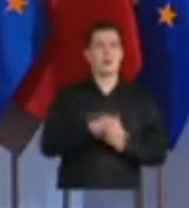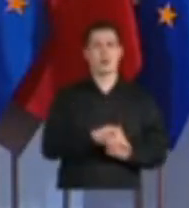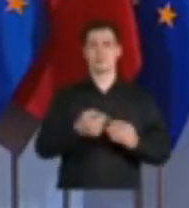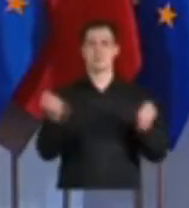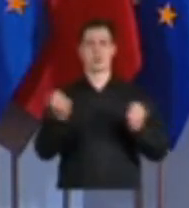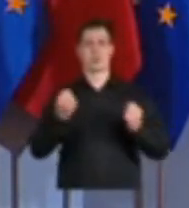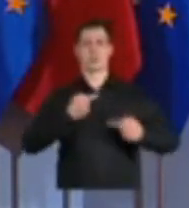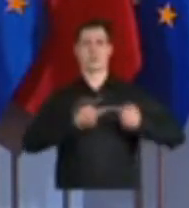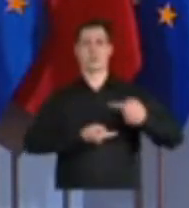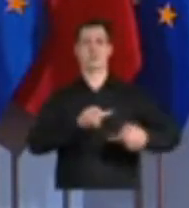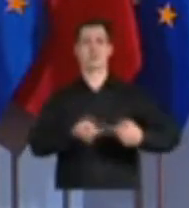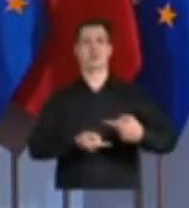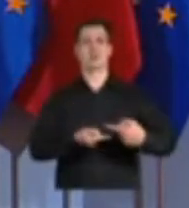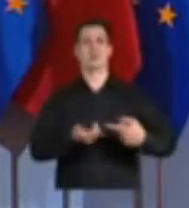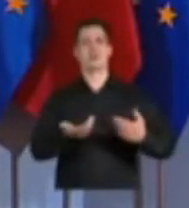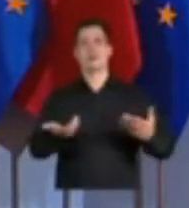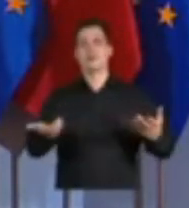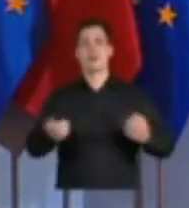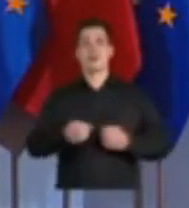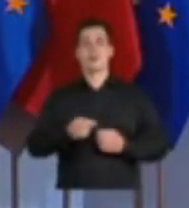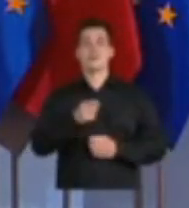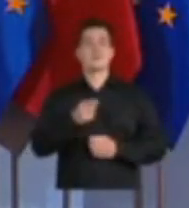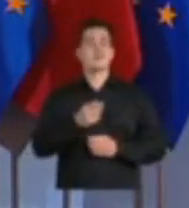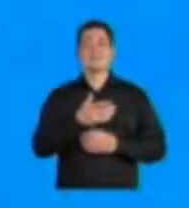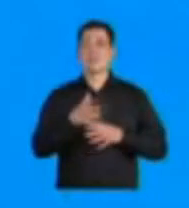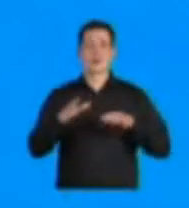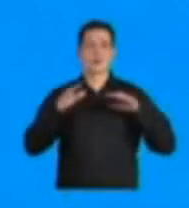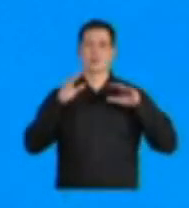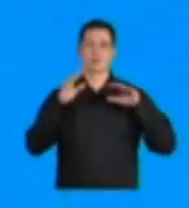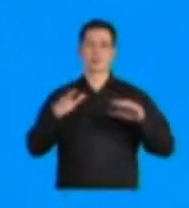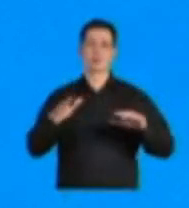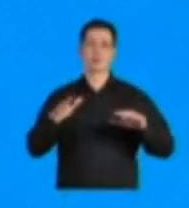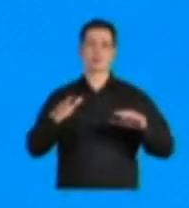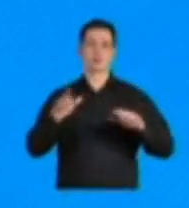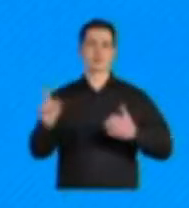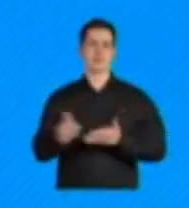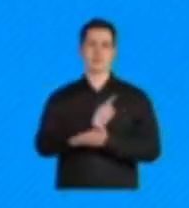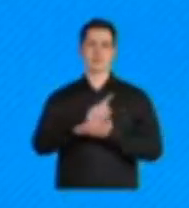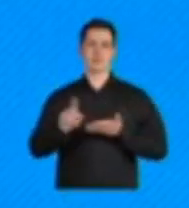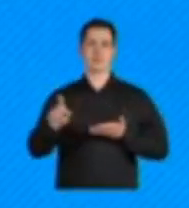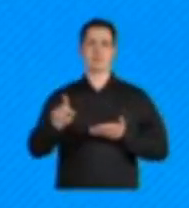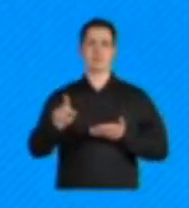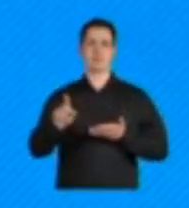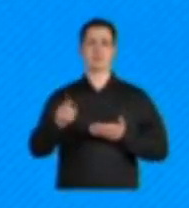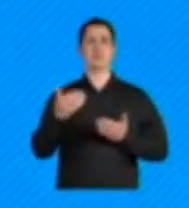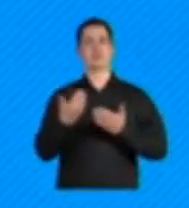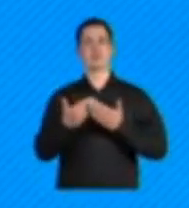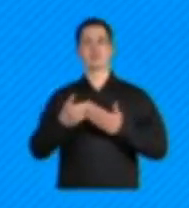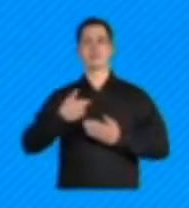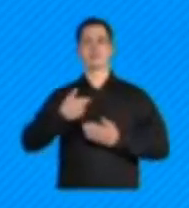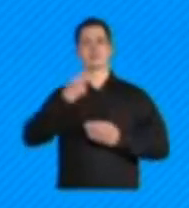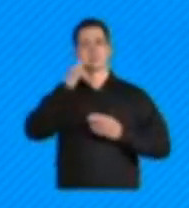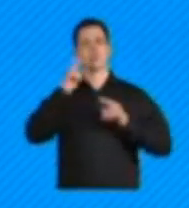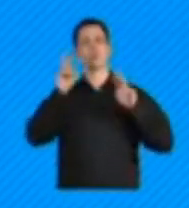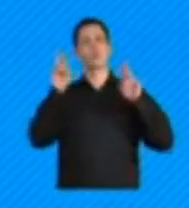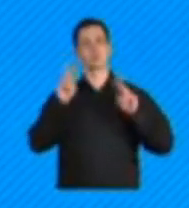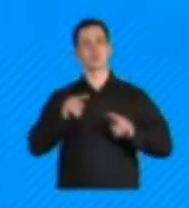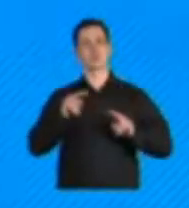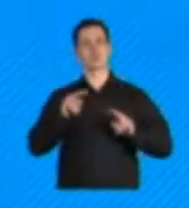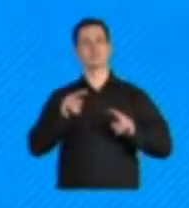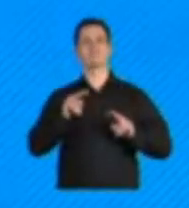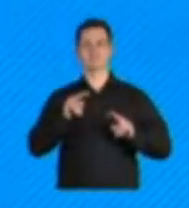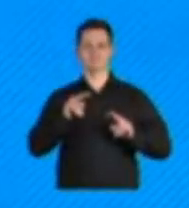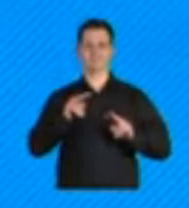tradycji, ale ponieważ niesie to ze sobą ogromne ryzyko, to uznaliśmy, ja uznałem,